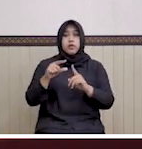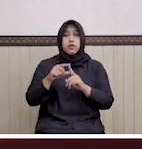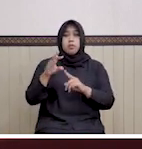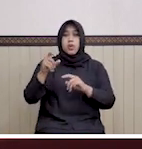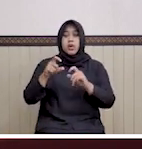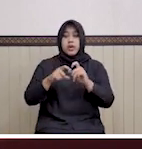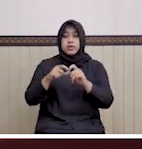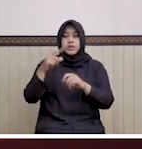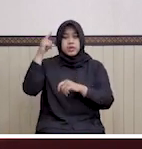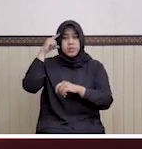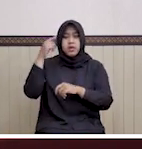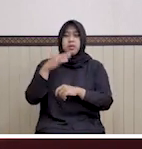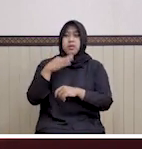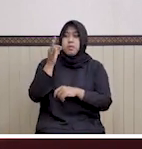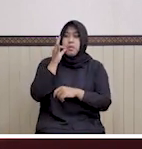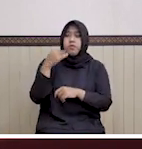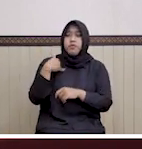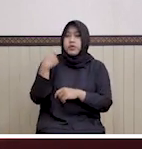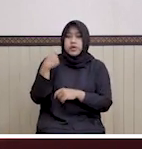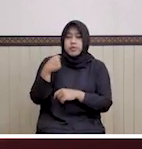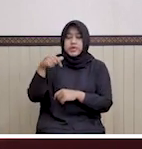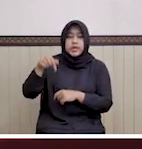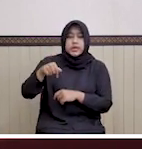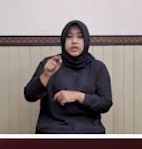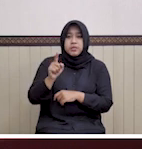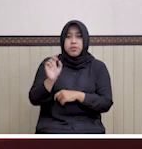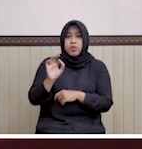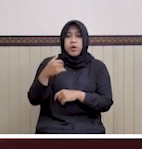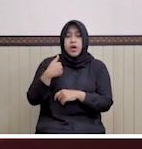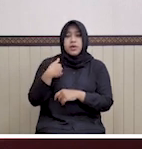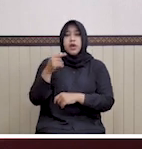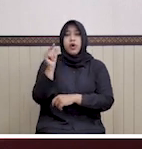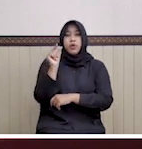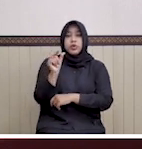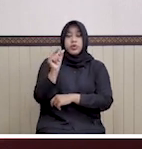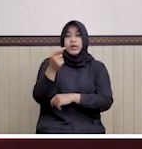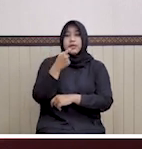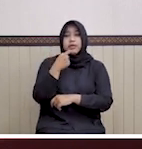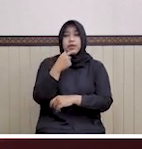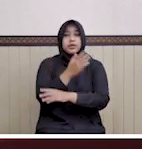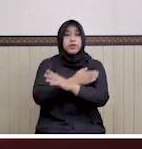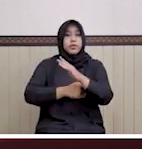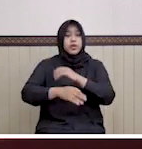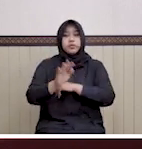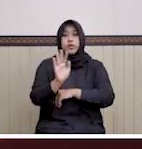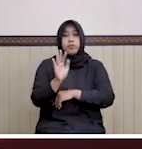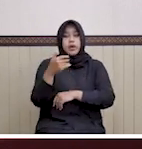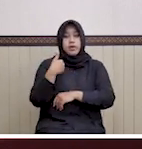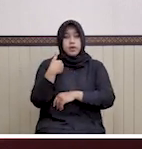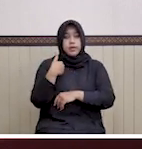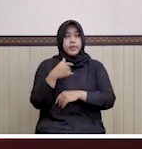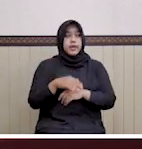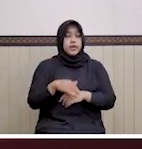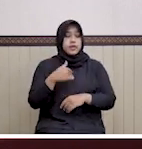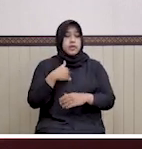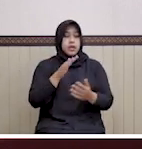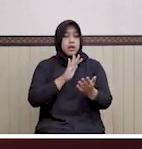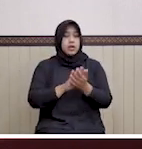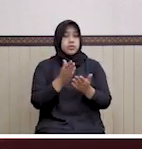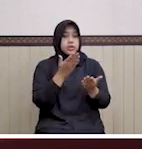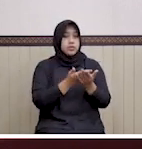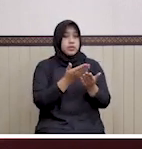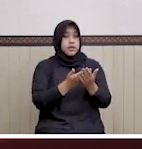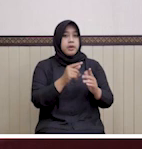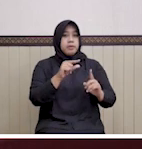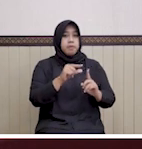apa Saya nggak bisa ini terjadi sini soalnya belum ada undang-undang tentang difable saya suruh ke